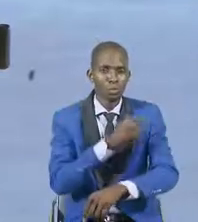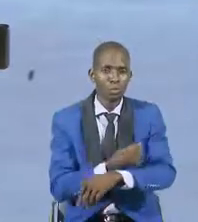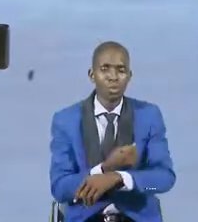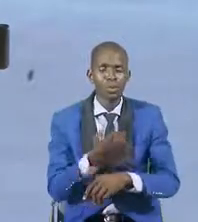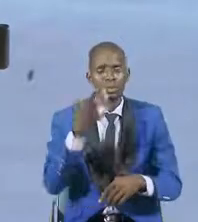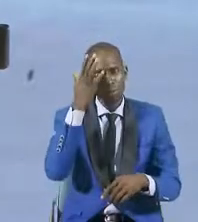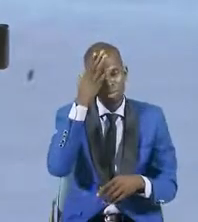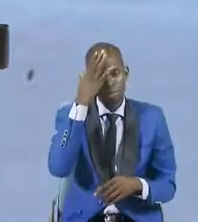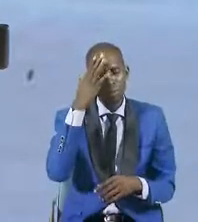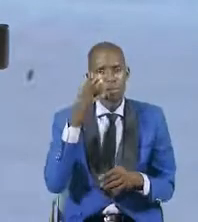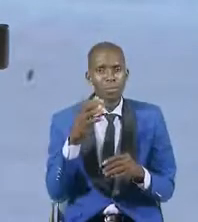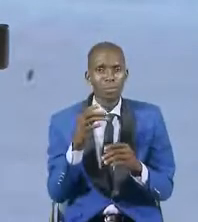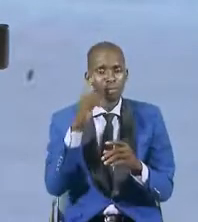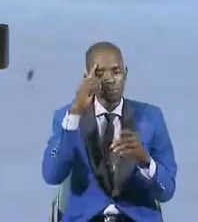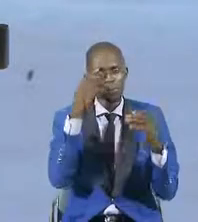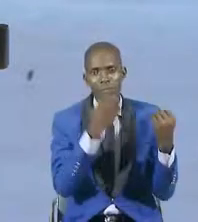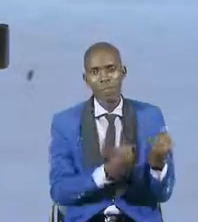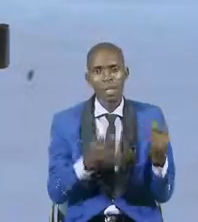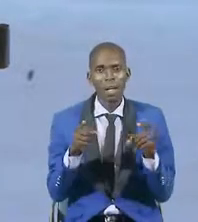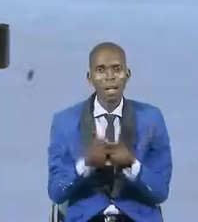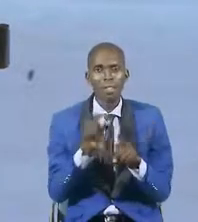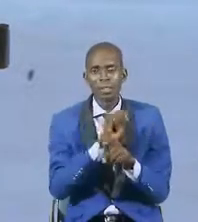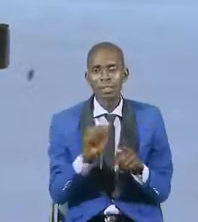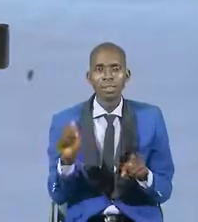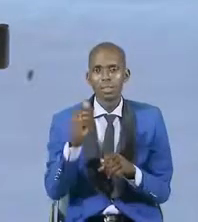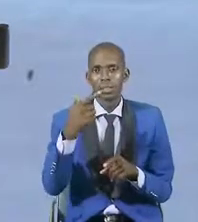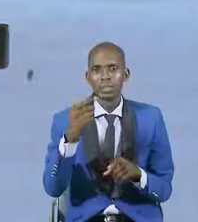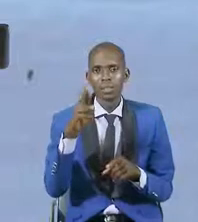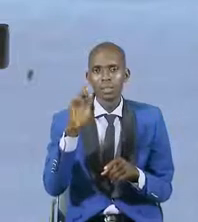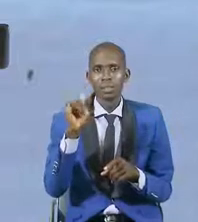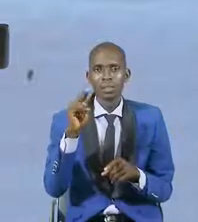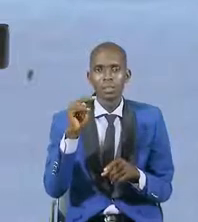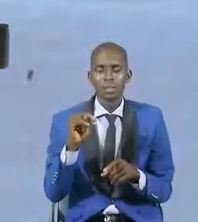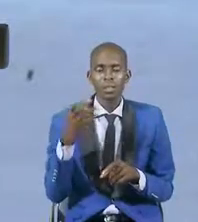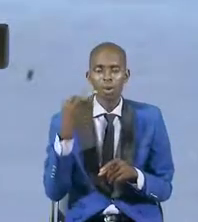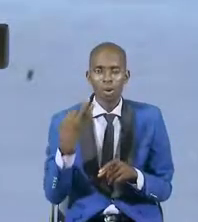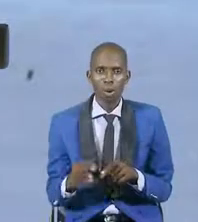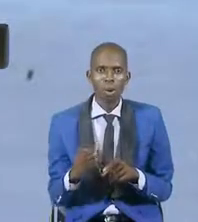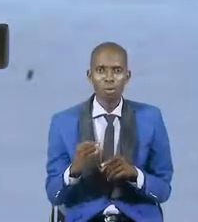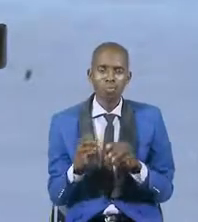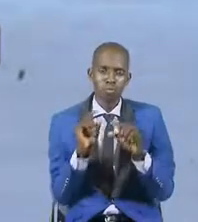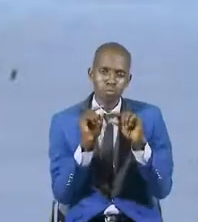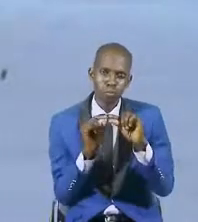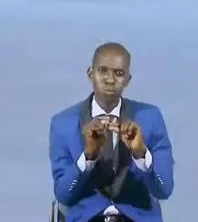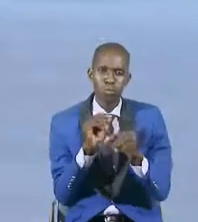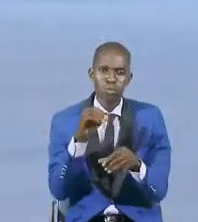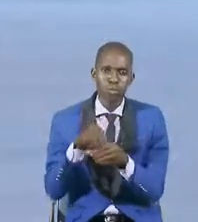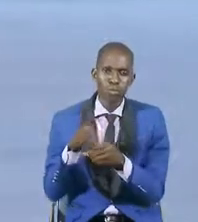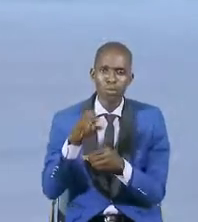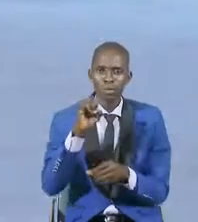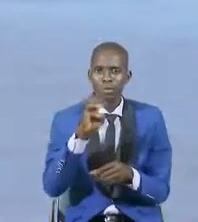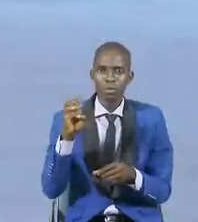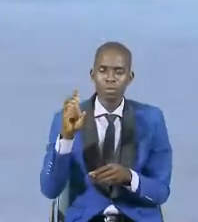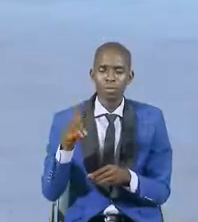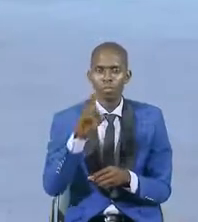avez de la foi qui déplace les montagnes, si vous aviez de la foi comme un grain de sénevé, vous diriez